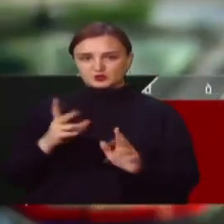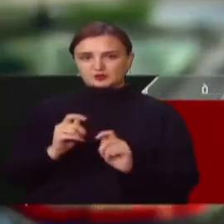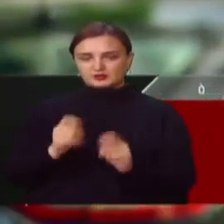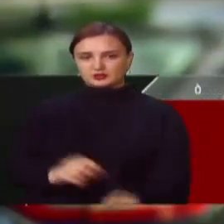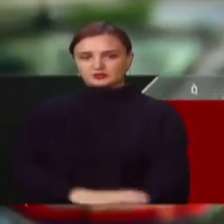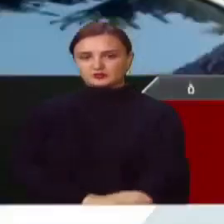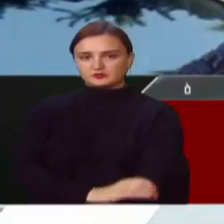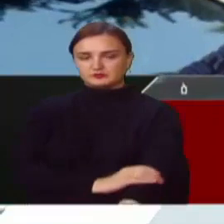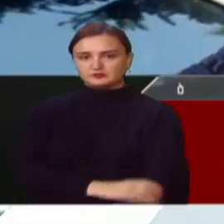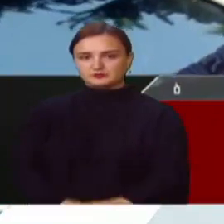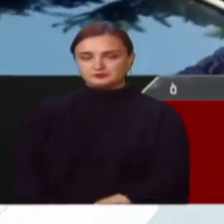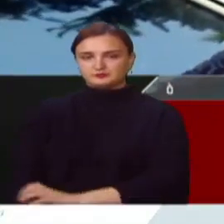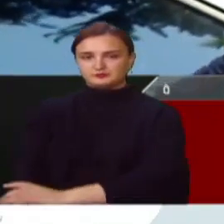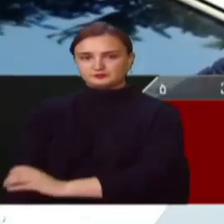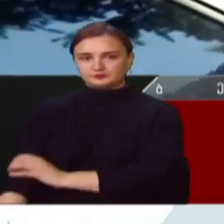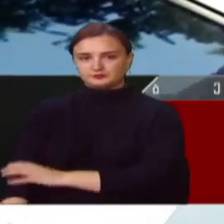მიანიჭოს.